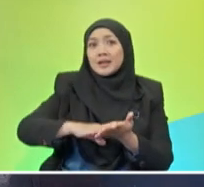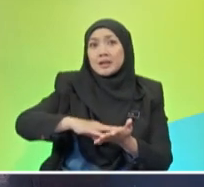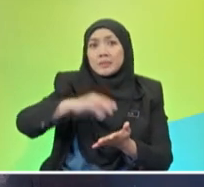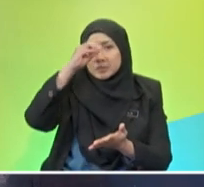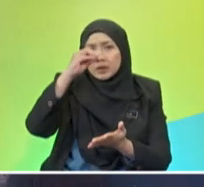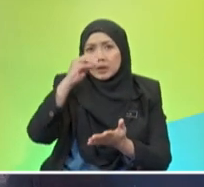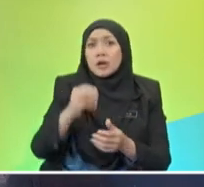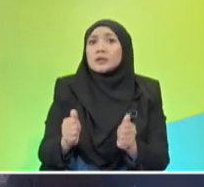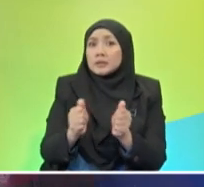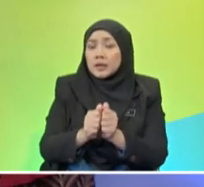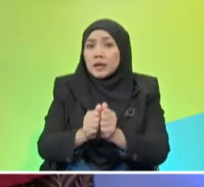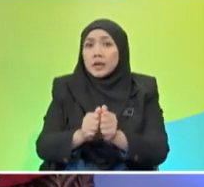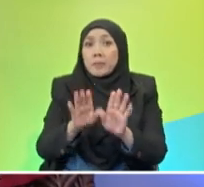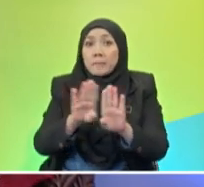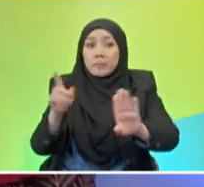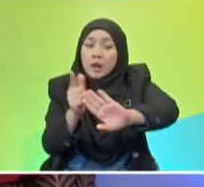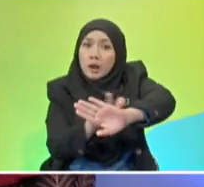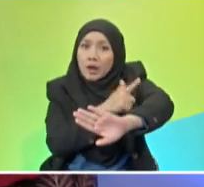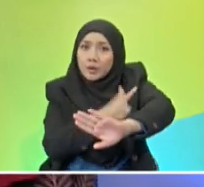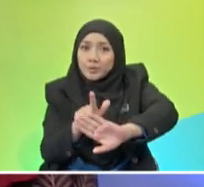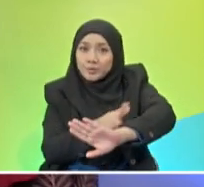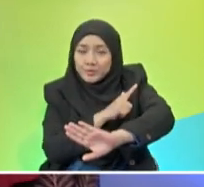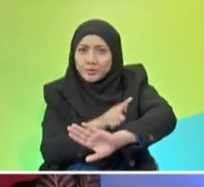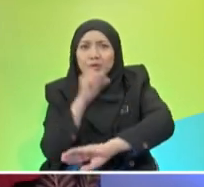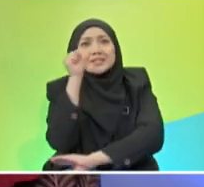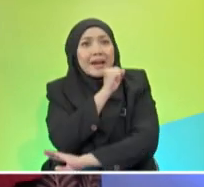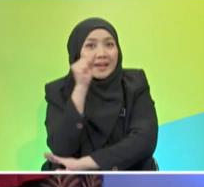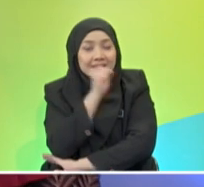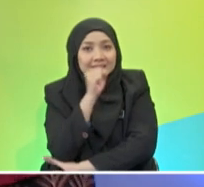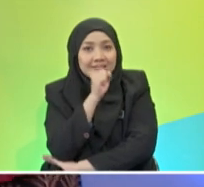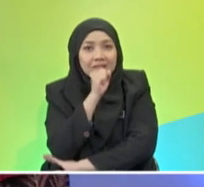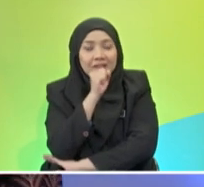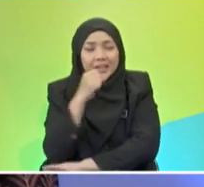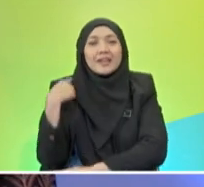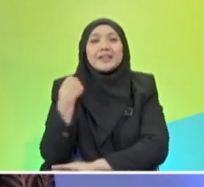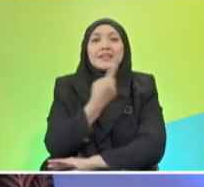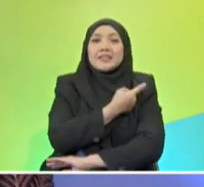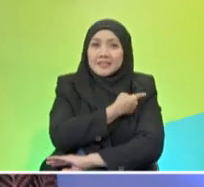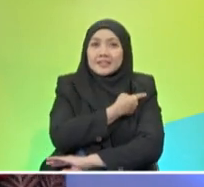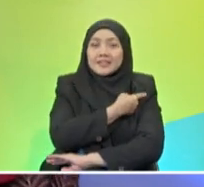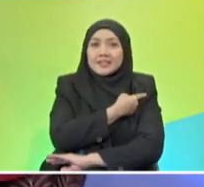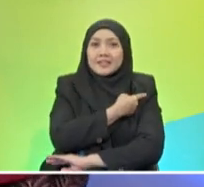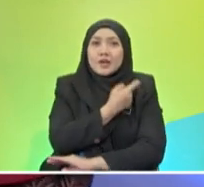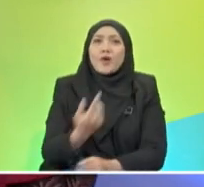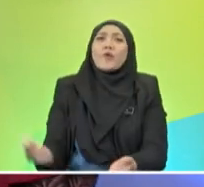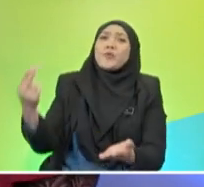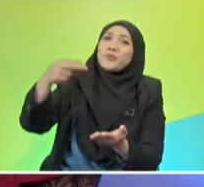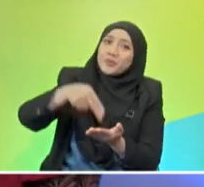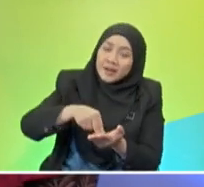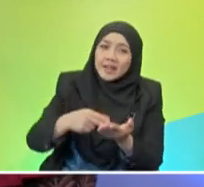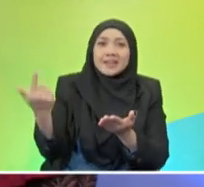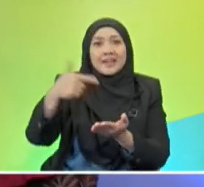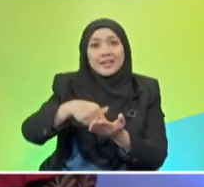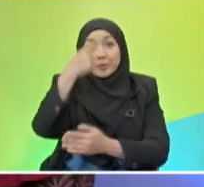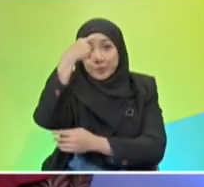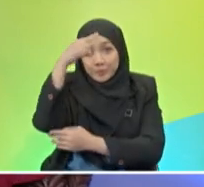Tapi cikgu rasa murid-murid di rumah tak tahu macam mana nak nyanyi tadi. Kita dah tahu dah. Jadi apa kata kita ajak anak-anak murid kita